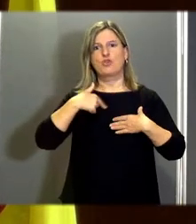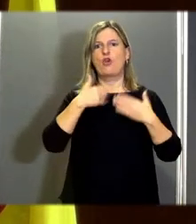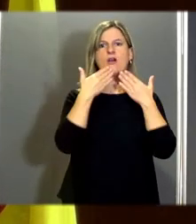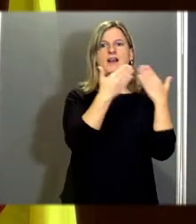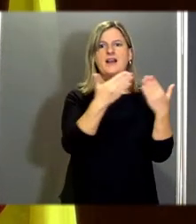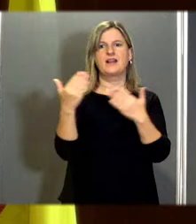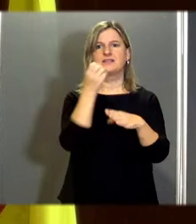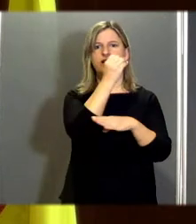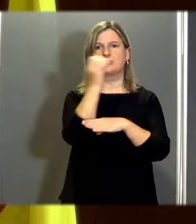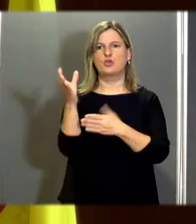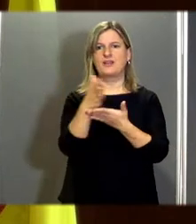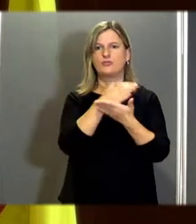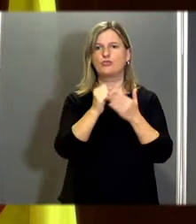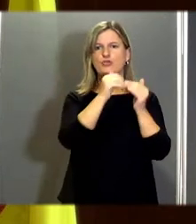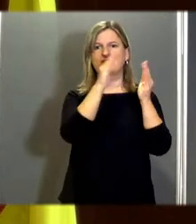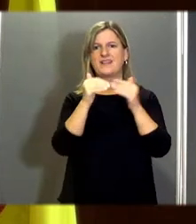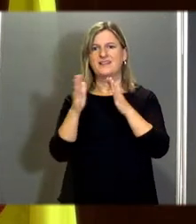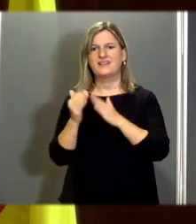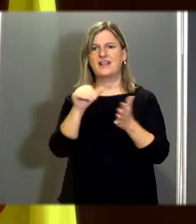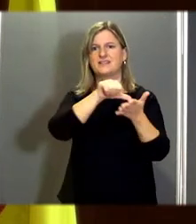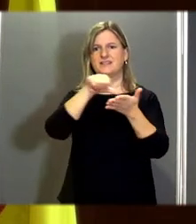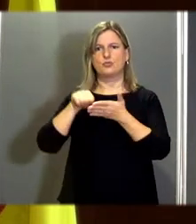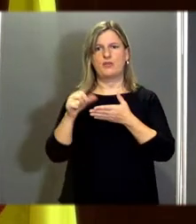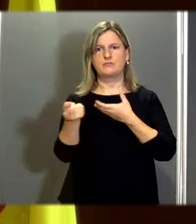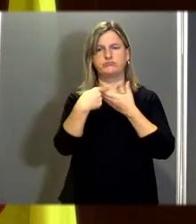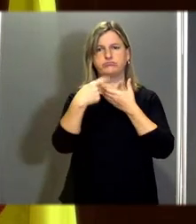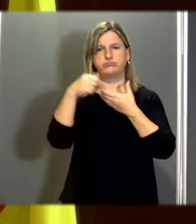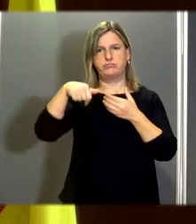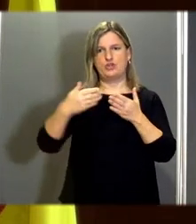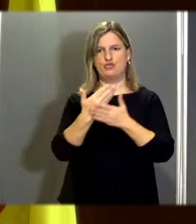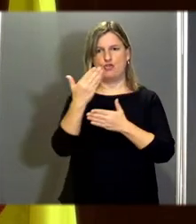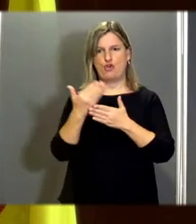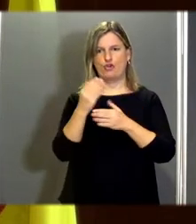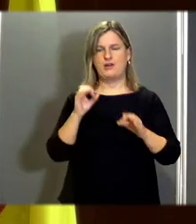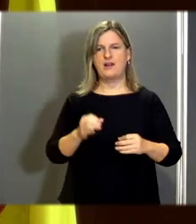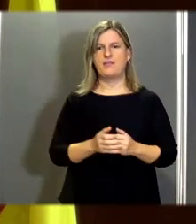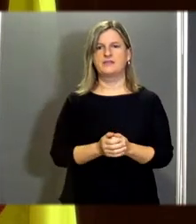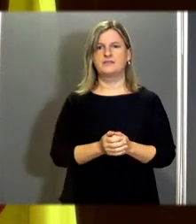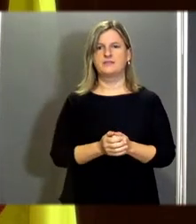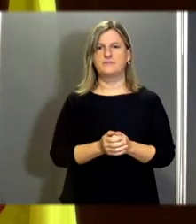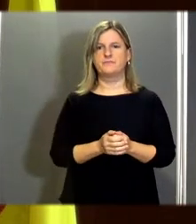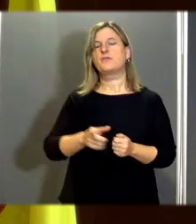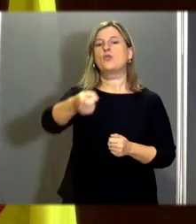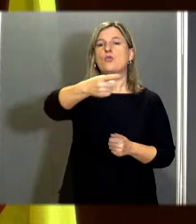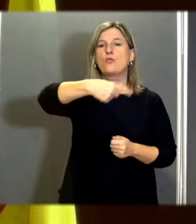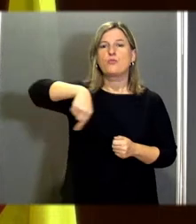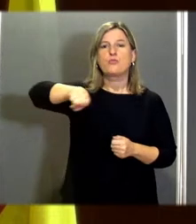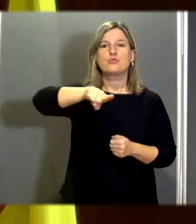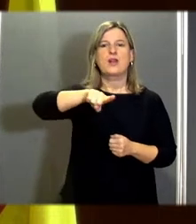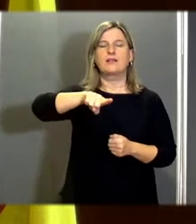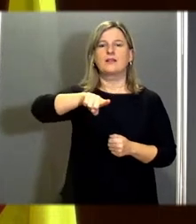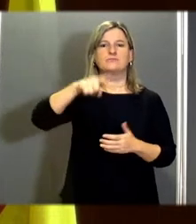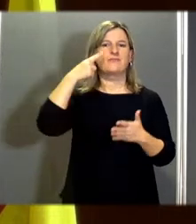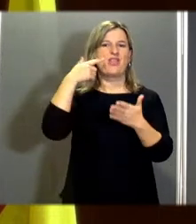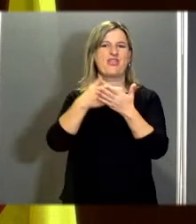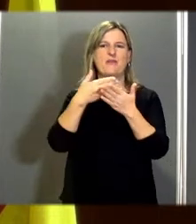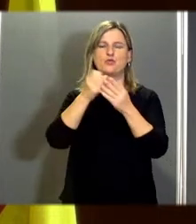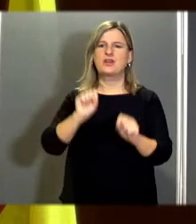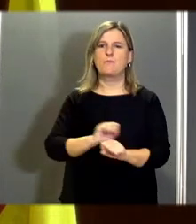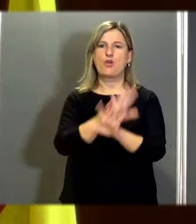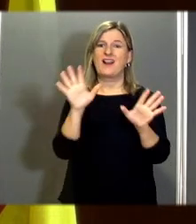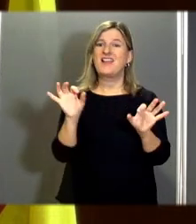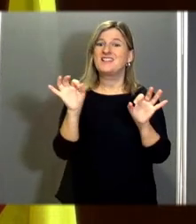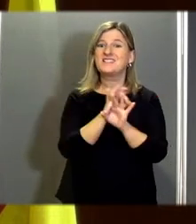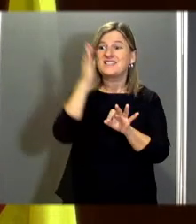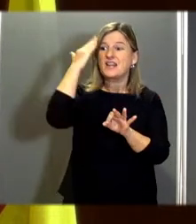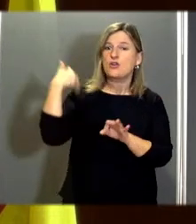ponents, entitats i ciutadans participants en aquestes jornades. Vosaltres sou una clara mostra que sense el